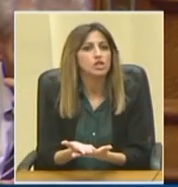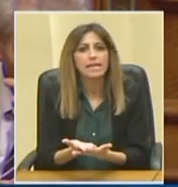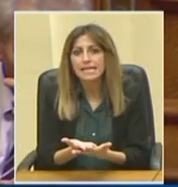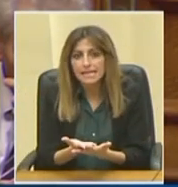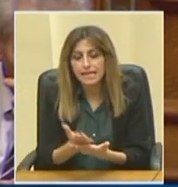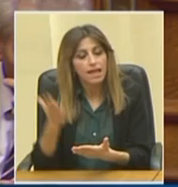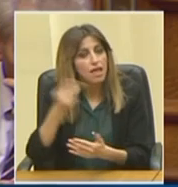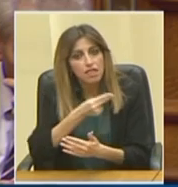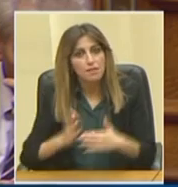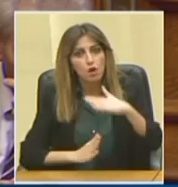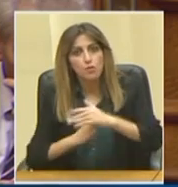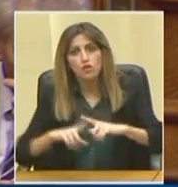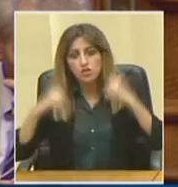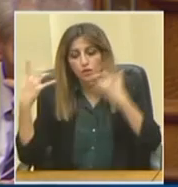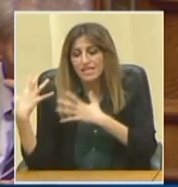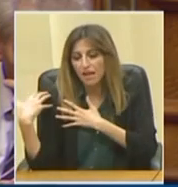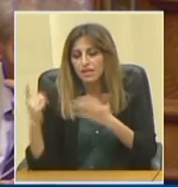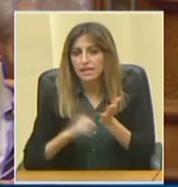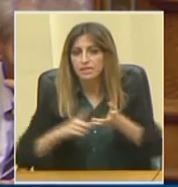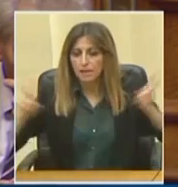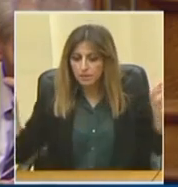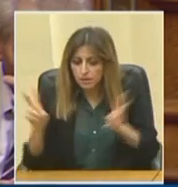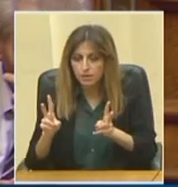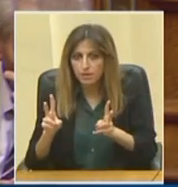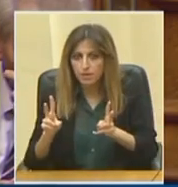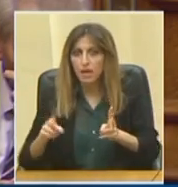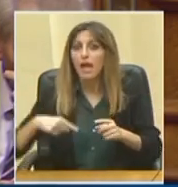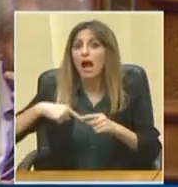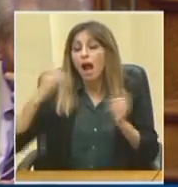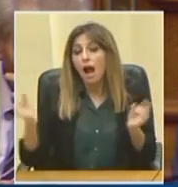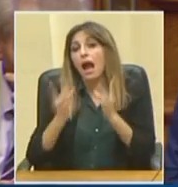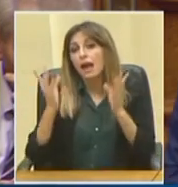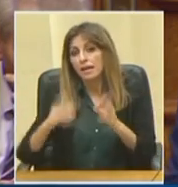της αναθεώρησης. Άρα λοιπόν, κύριε Μητσοτάκη,